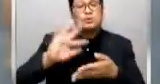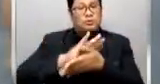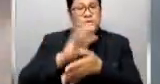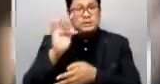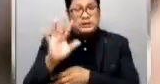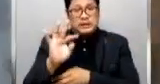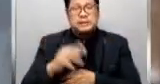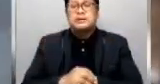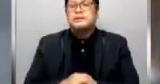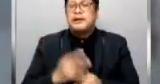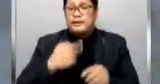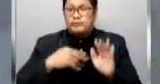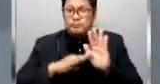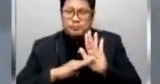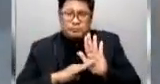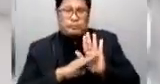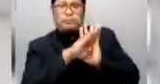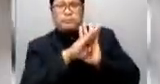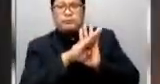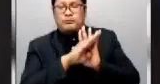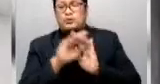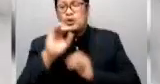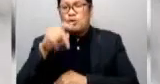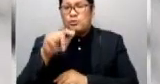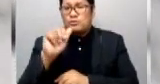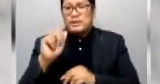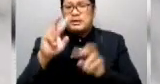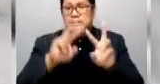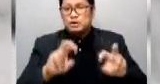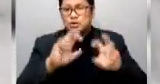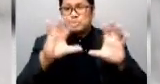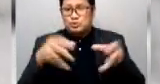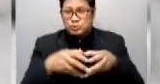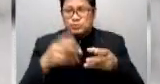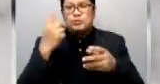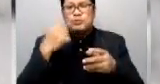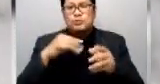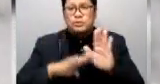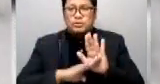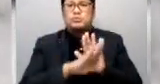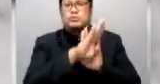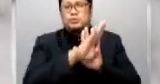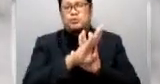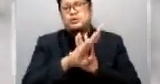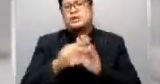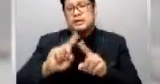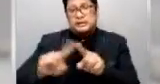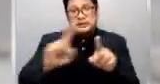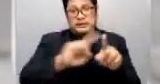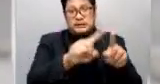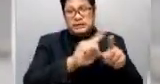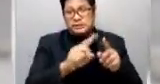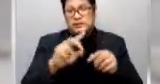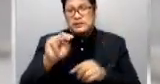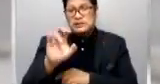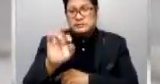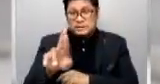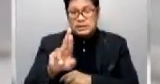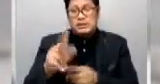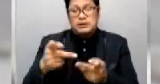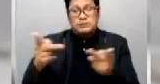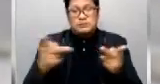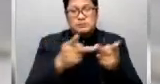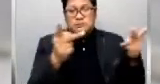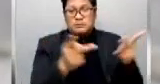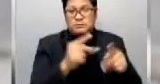ang pagsasalarawan ng OCTA Research Group sa nangyayaring pagsipa ng mga kaso sa ilang bahagi ng NCR. Pero ang Health Department